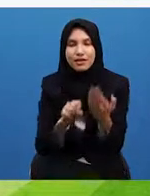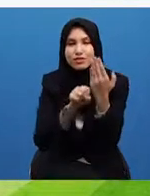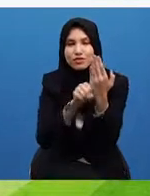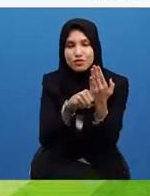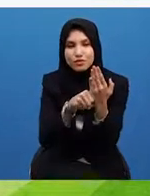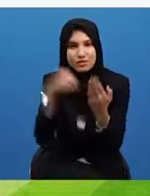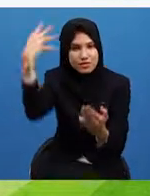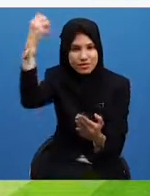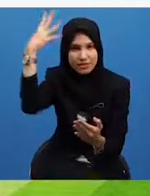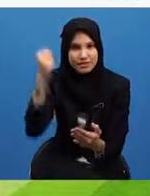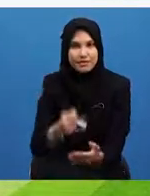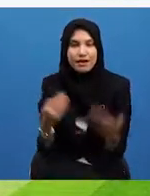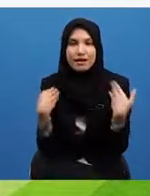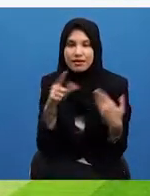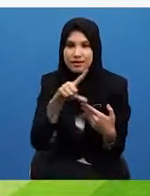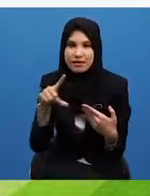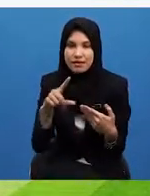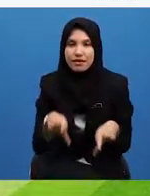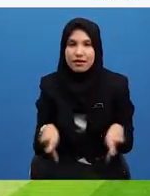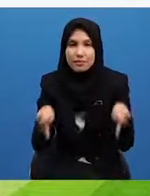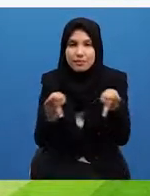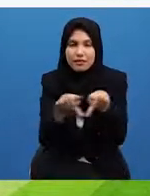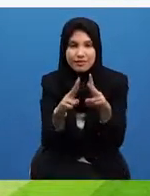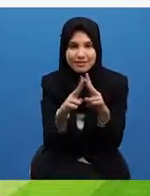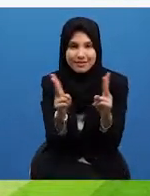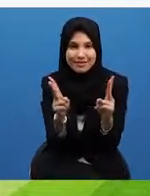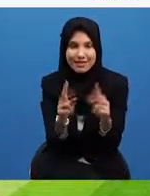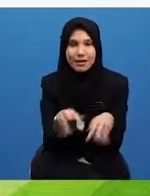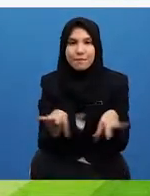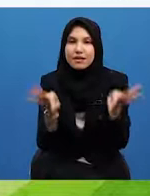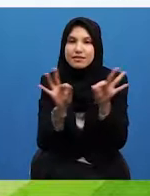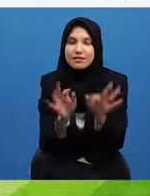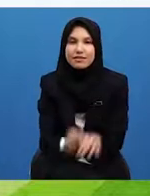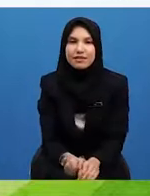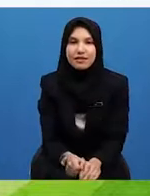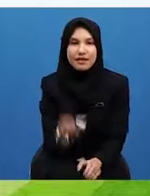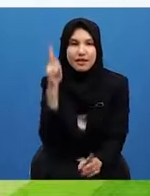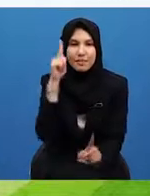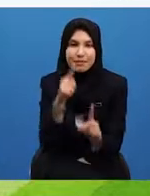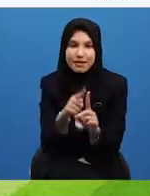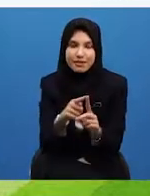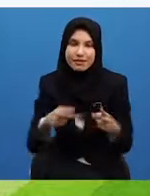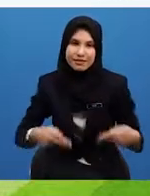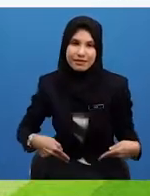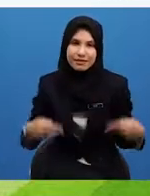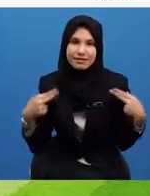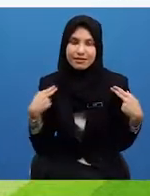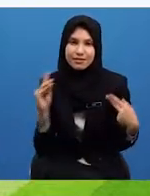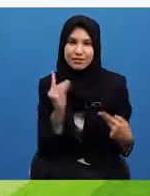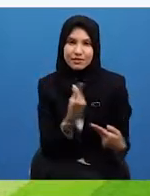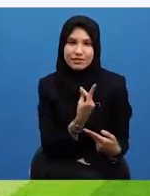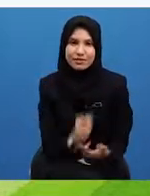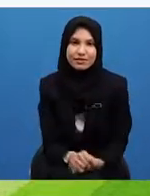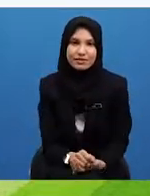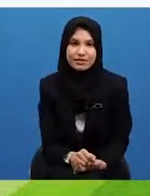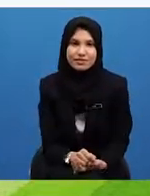cahaya adalah keperluan yang sangat penting kepada kehidupan kita